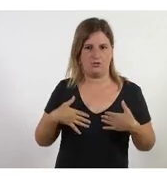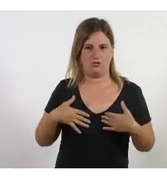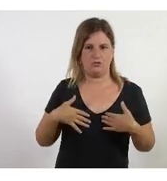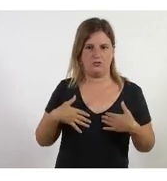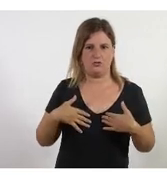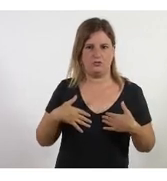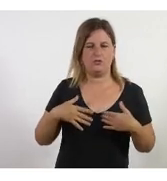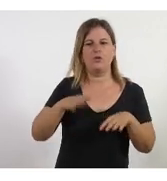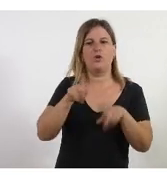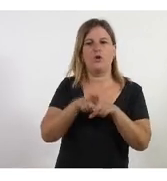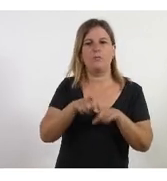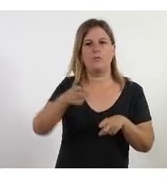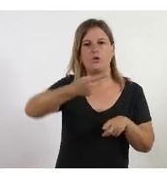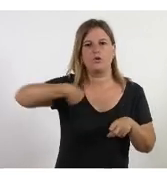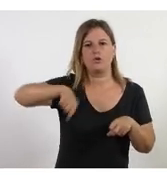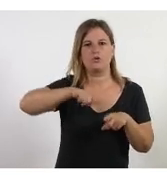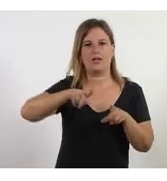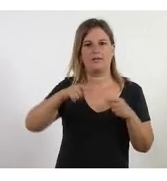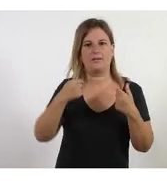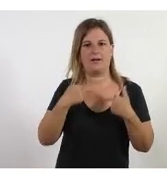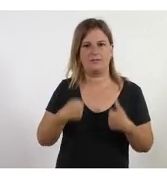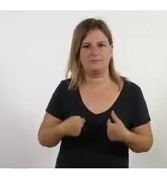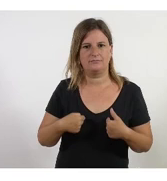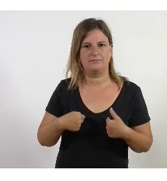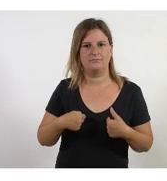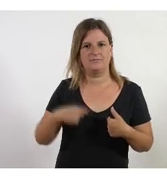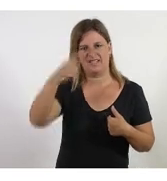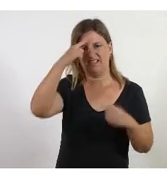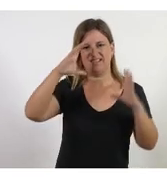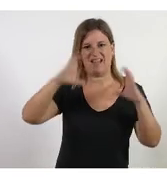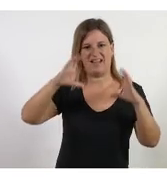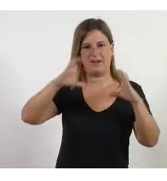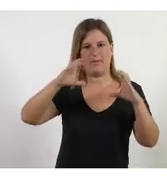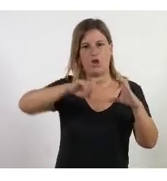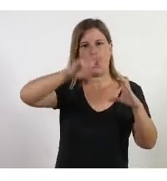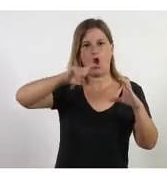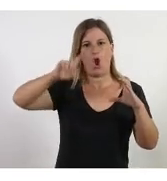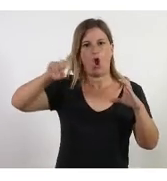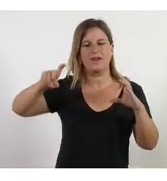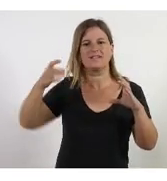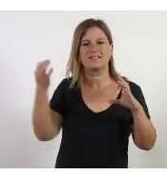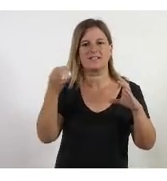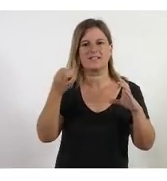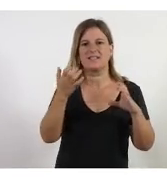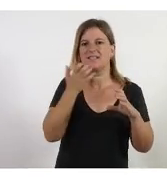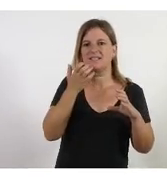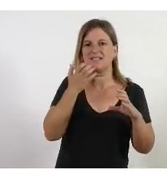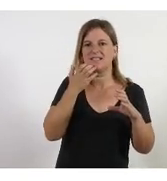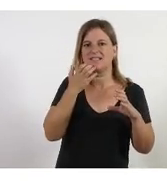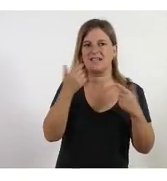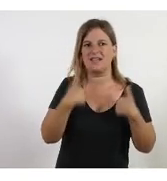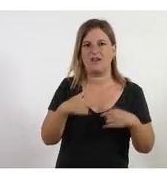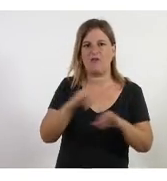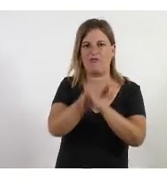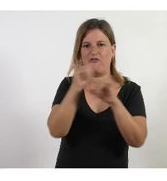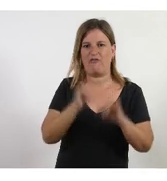ens situaríem, amb aquest vibrar del nostre cervell, ens situaríem si fóssim feliços i